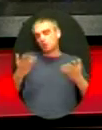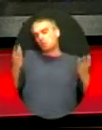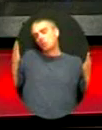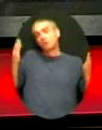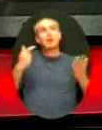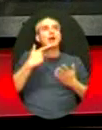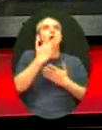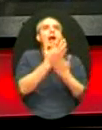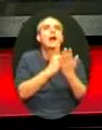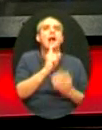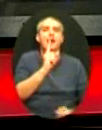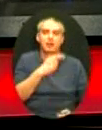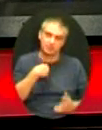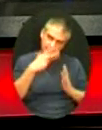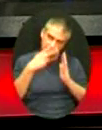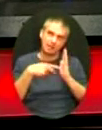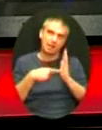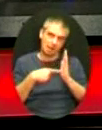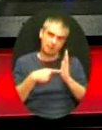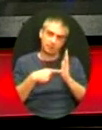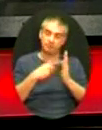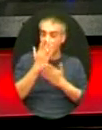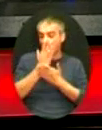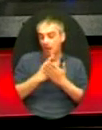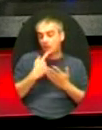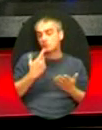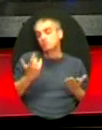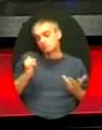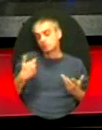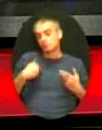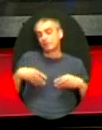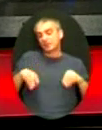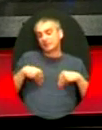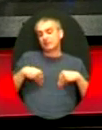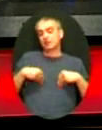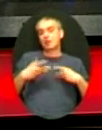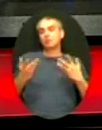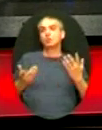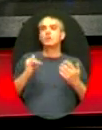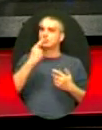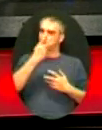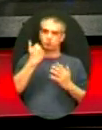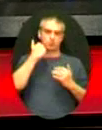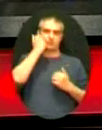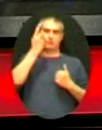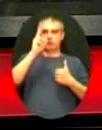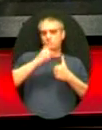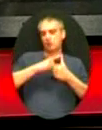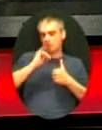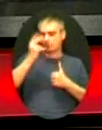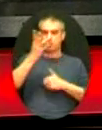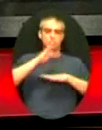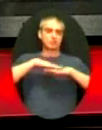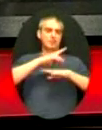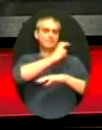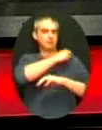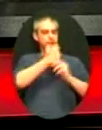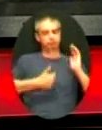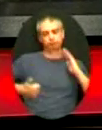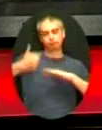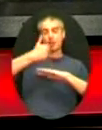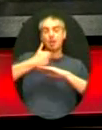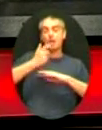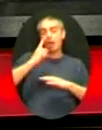הם אמרו, חלקן, אני קראתי את הכרעת הדין. חלקן, אמרו, זה היה בהסכמה, נכון שהוא יותר מבוגר, נכון שהוא היה בתפקיד בכיר